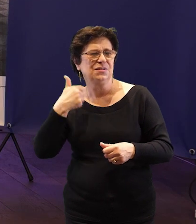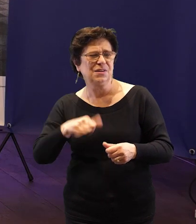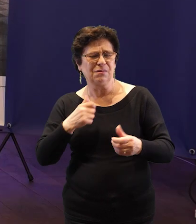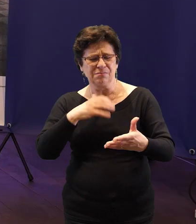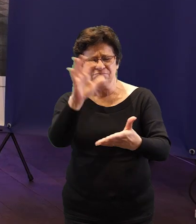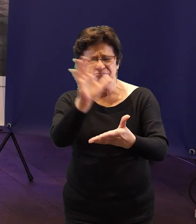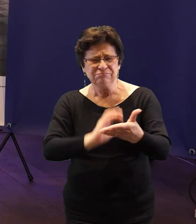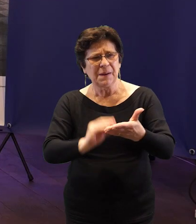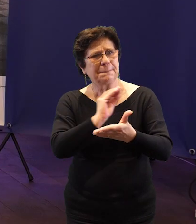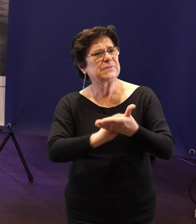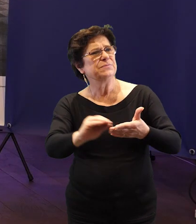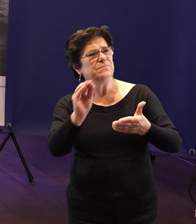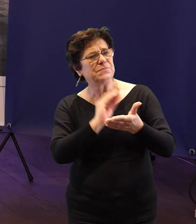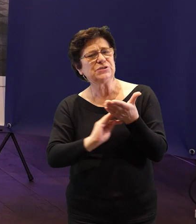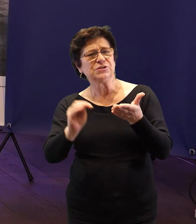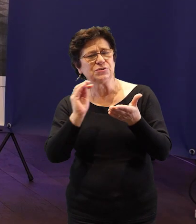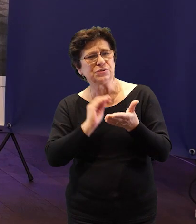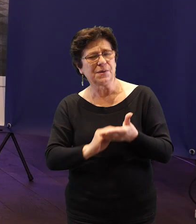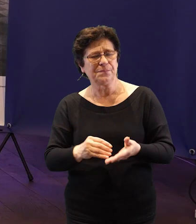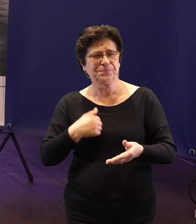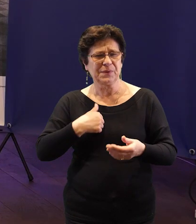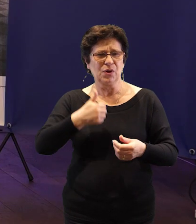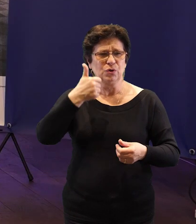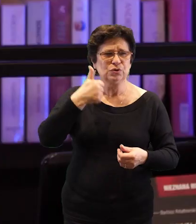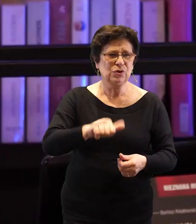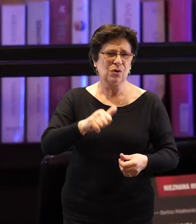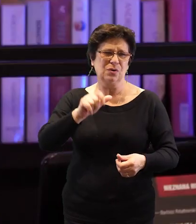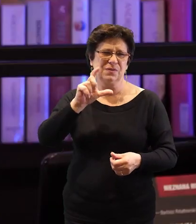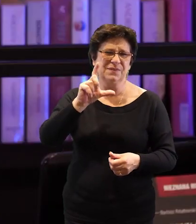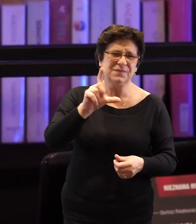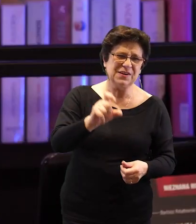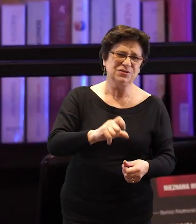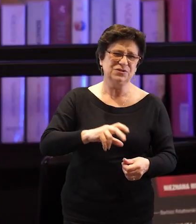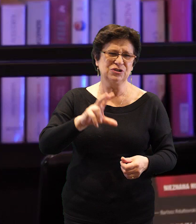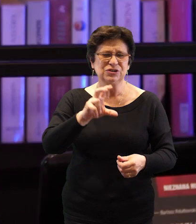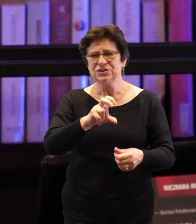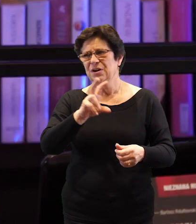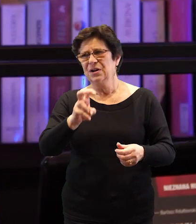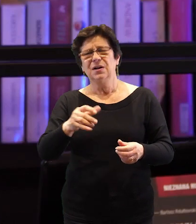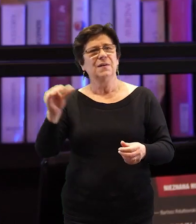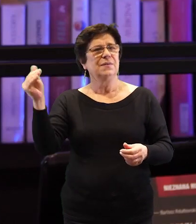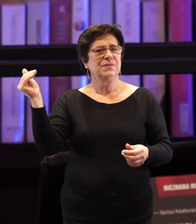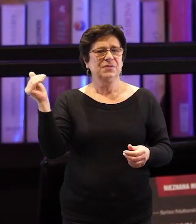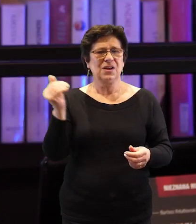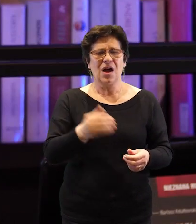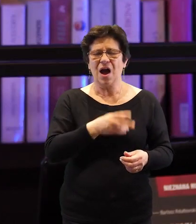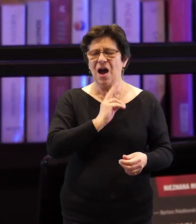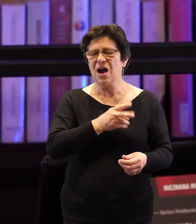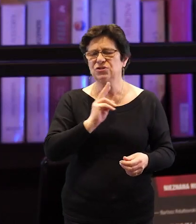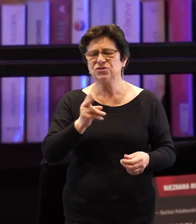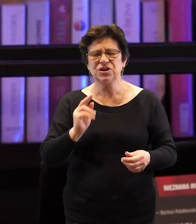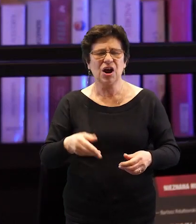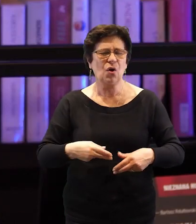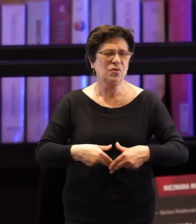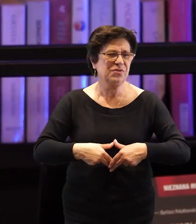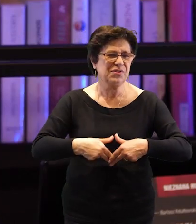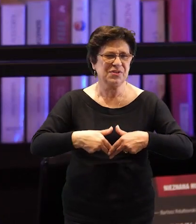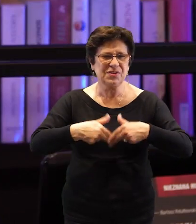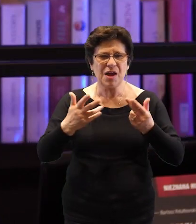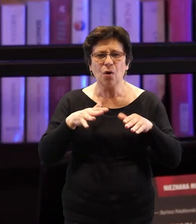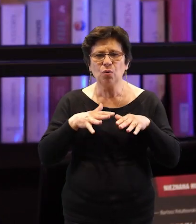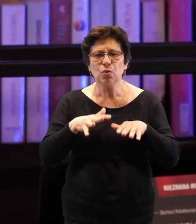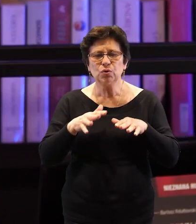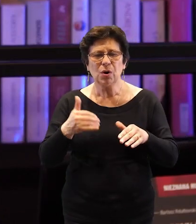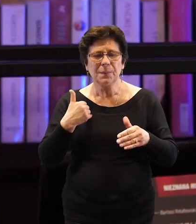artykułów przybywało. Na początku 100, potem 200, potem dosłownie 1000. Każdego dnia dziesiątki, setki